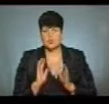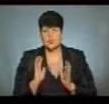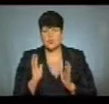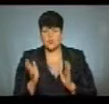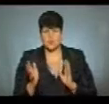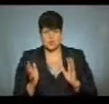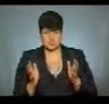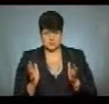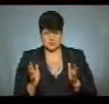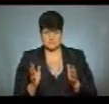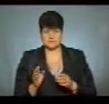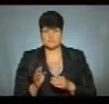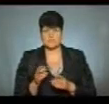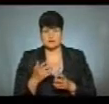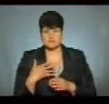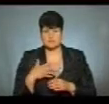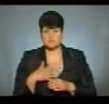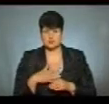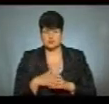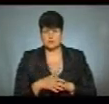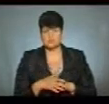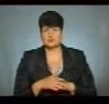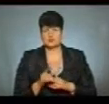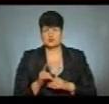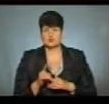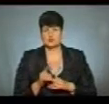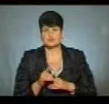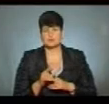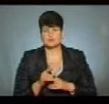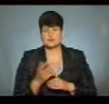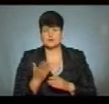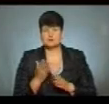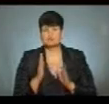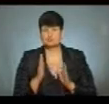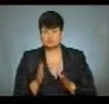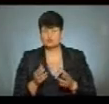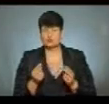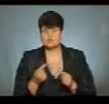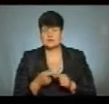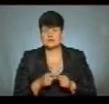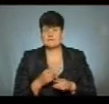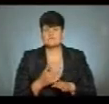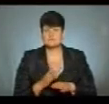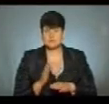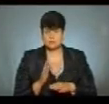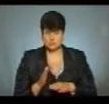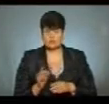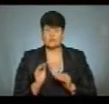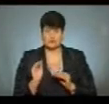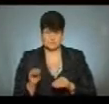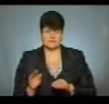так розумію, що воно десь, то якщо говорив Володимир Ігорович, що якщо будуть кошти на це виділені, то тоді їх будуть